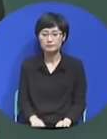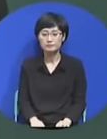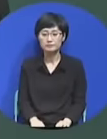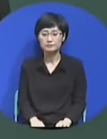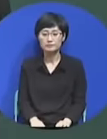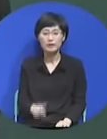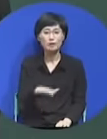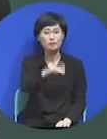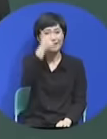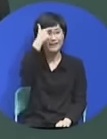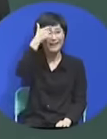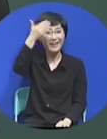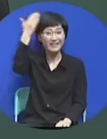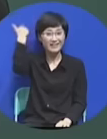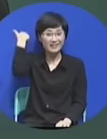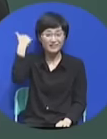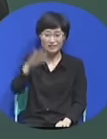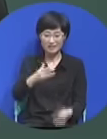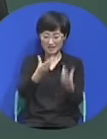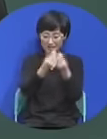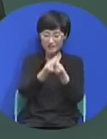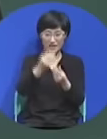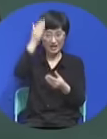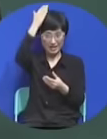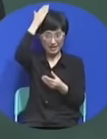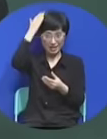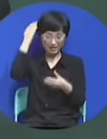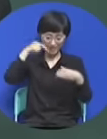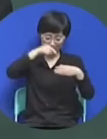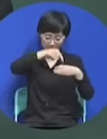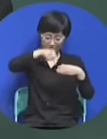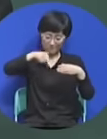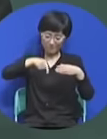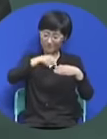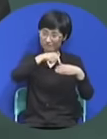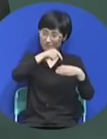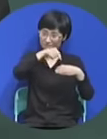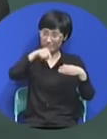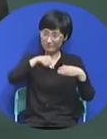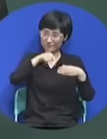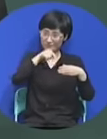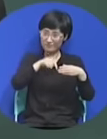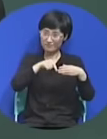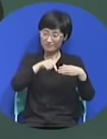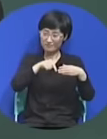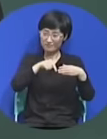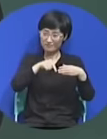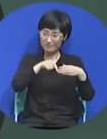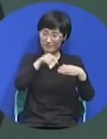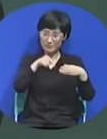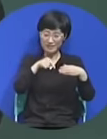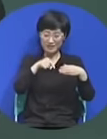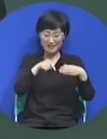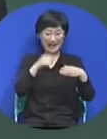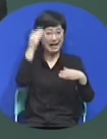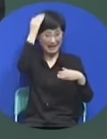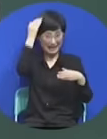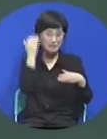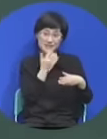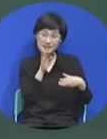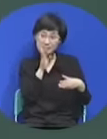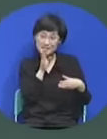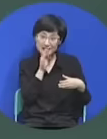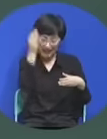所以每个人都应该身上有瑕疵的但是总是指着这个怎能过好信仰生活. 우리 옛날에 그 저 연탄 피울 때 이런 말이 있어. 수치 검정 나무라니까 연탄이 웃는다 이런 말이 있었어요.